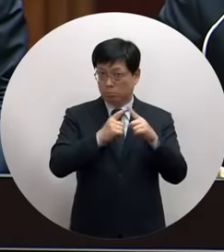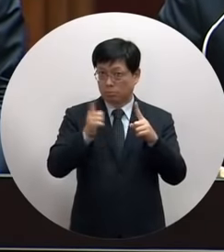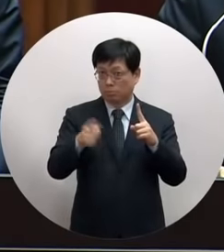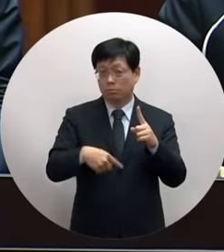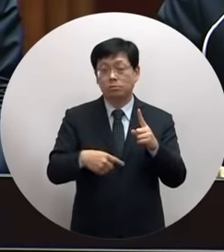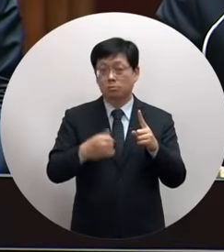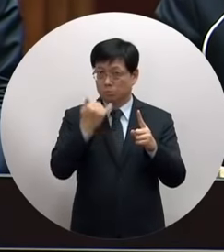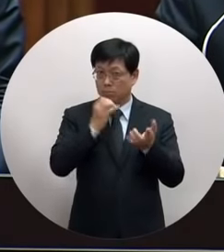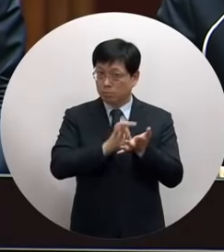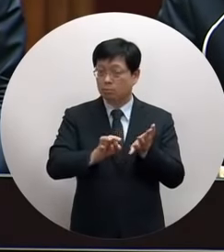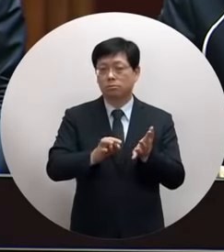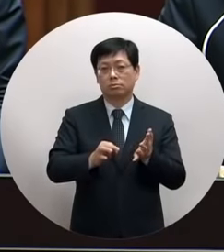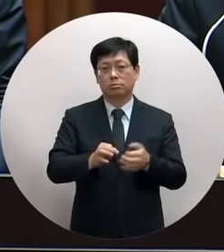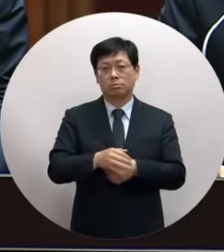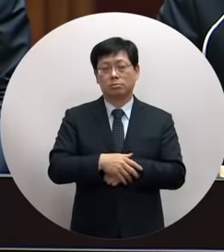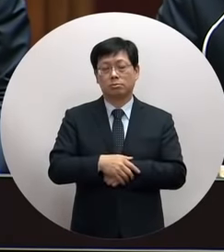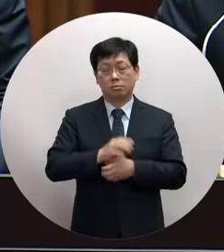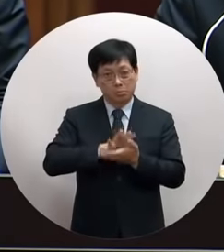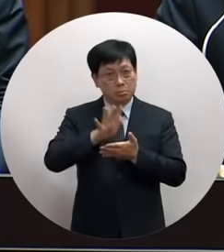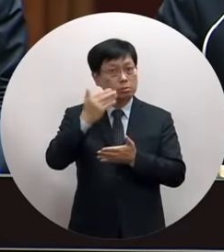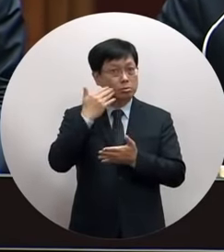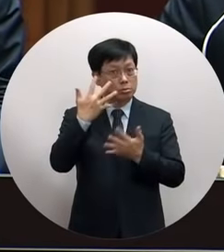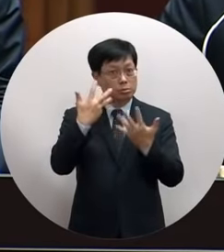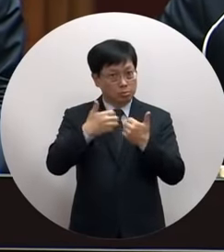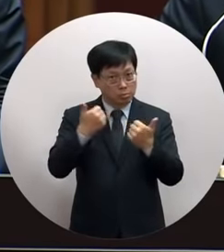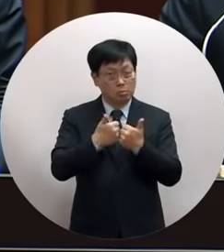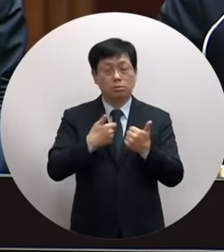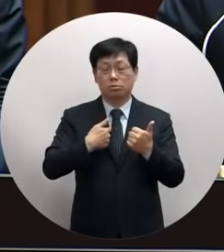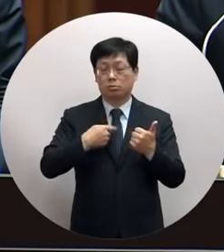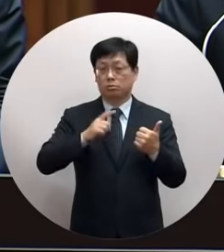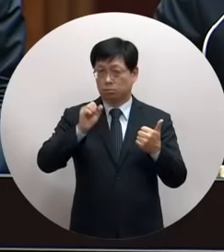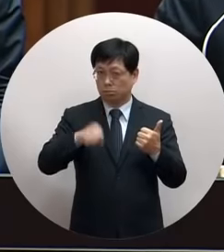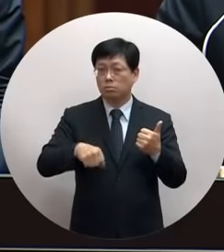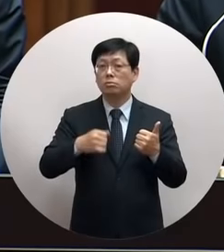才，可用的人。那如果未来有机会，我